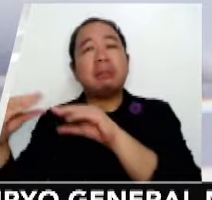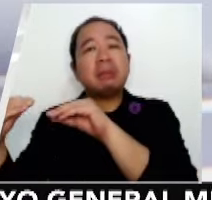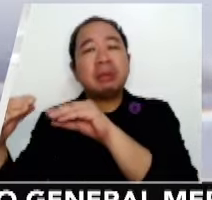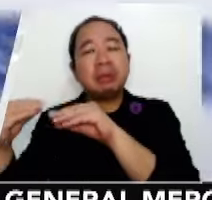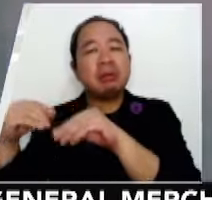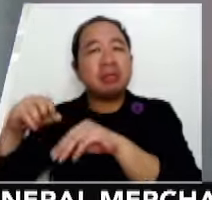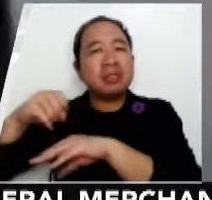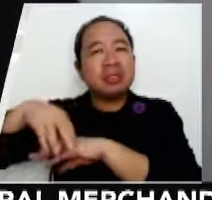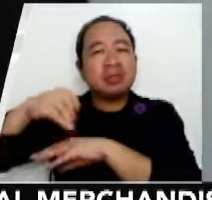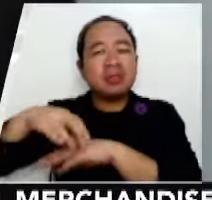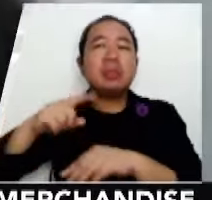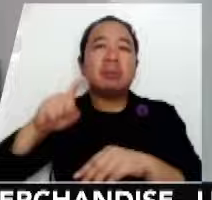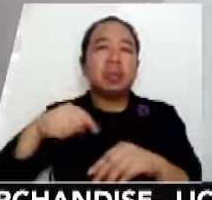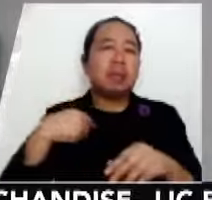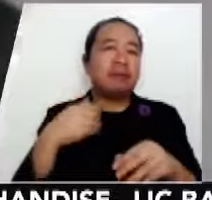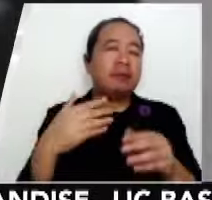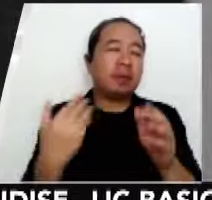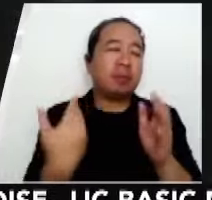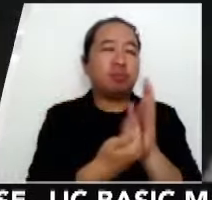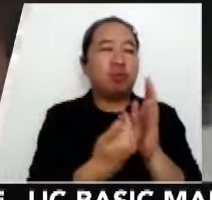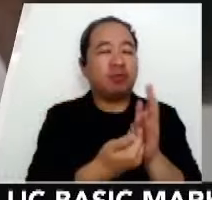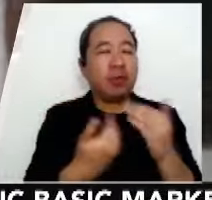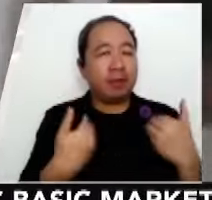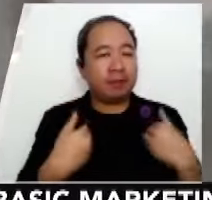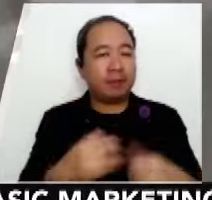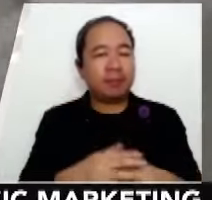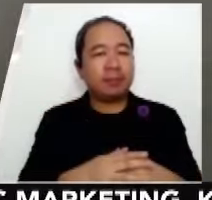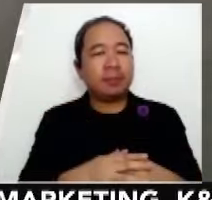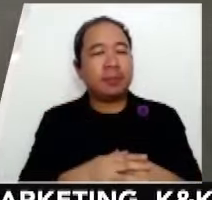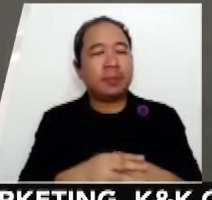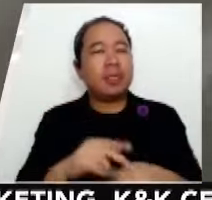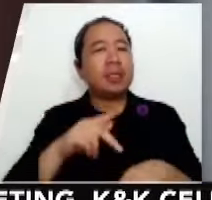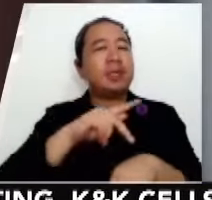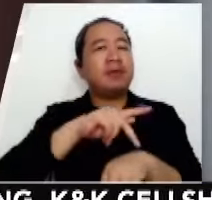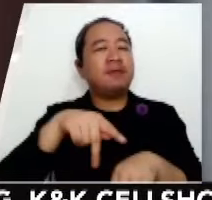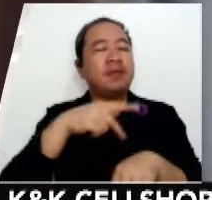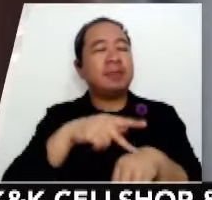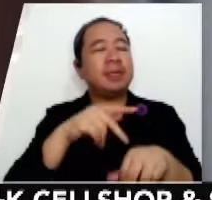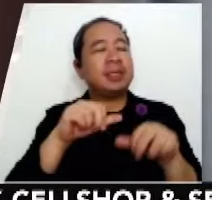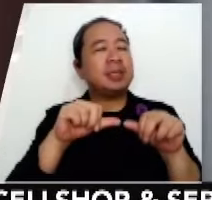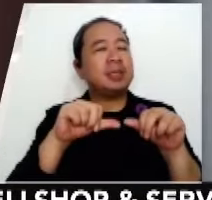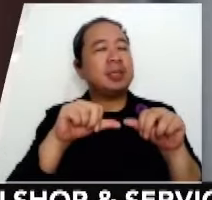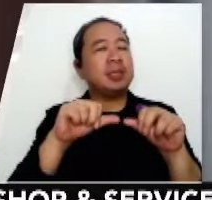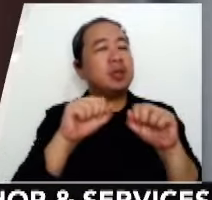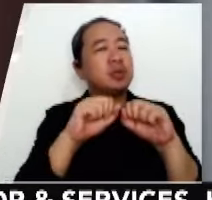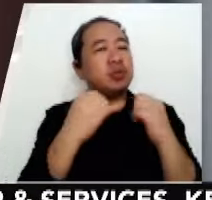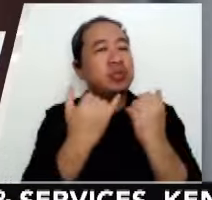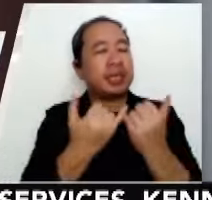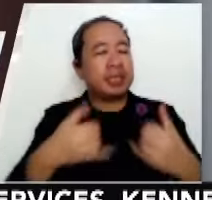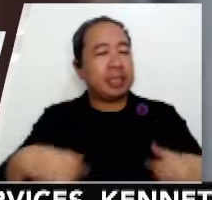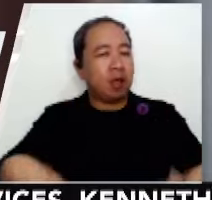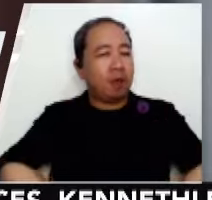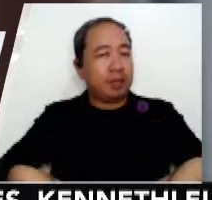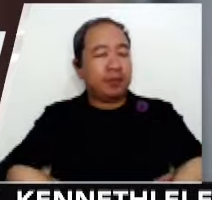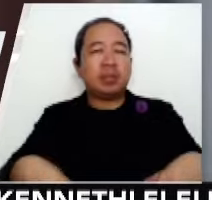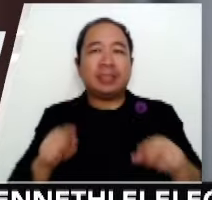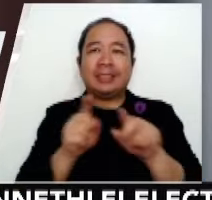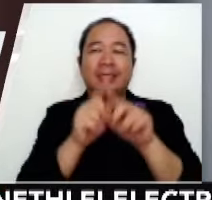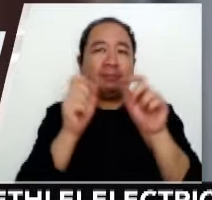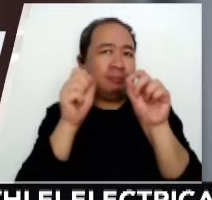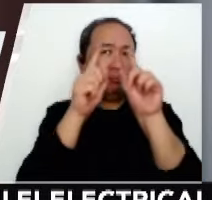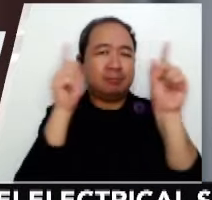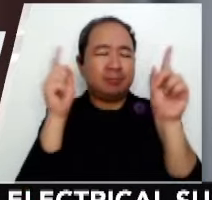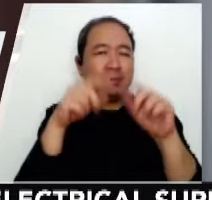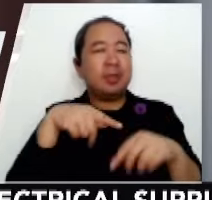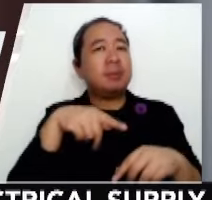a witch hunt. Nagulat din daw ang Philippine Society of Nephrology sa balita. The PSN does not condone illegal practice of